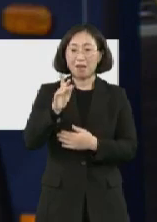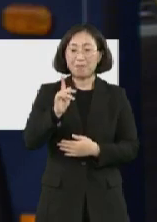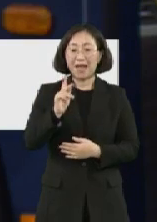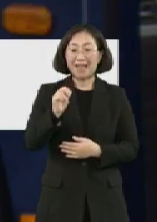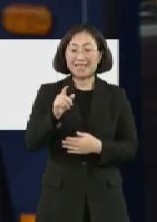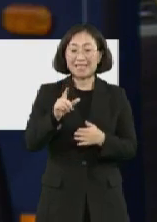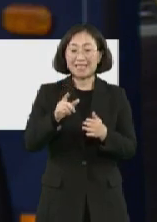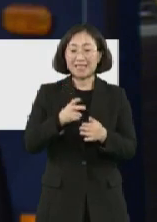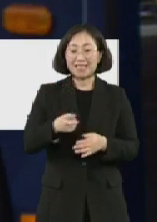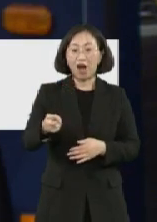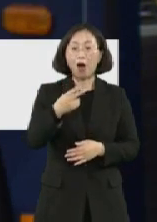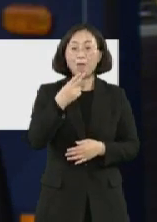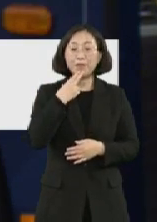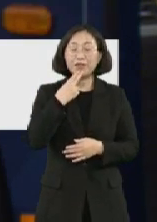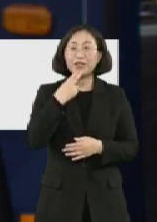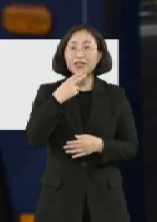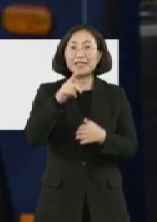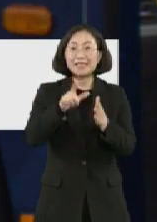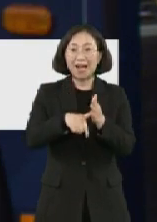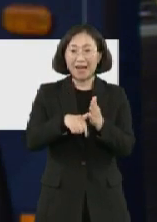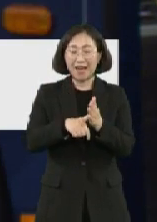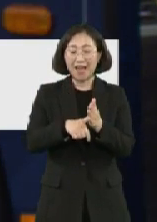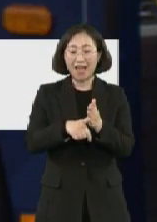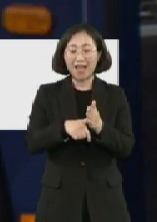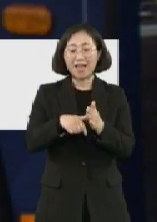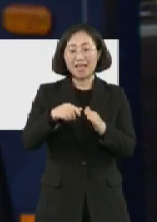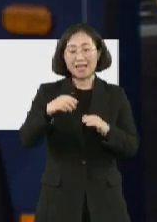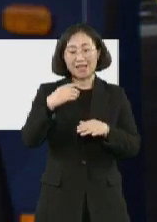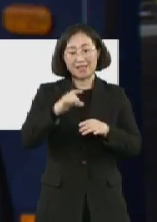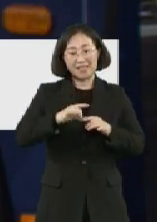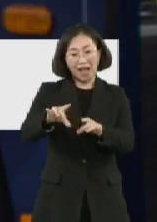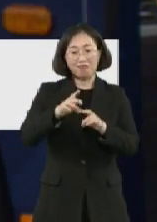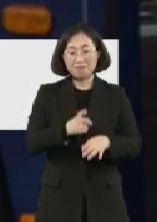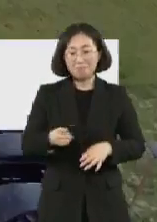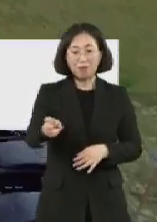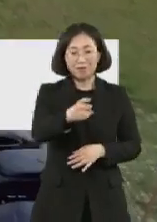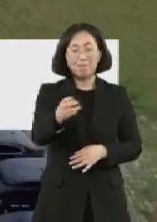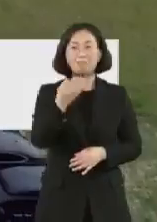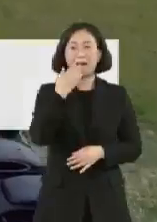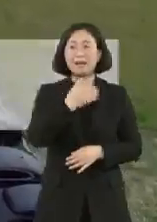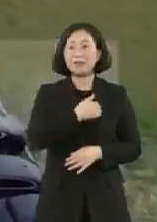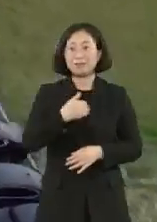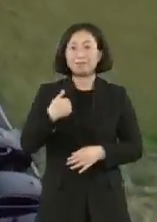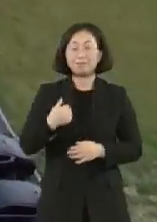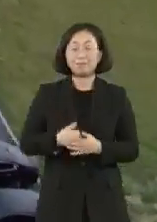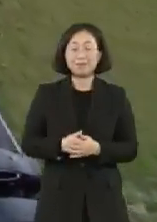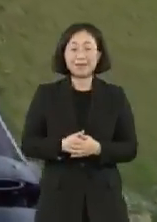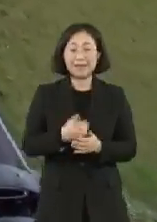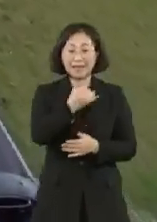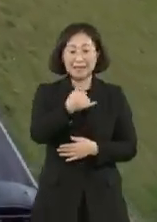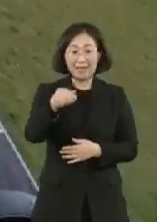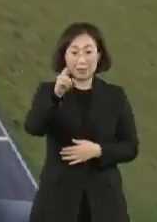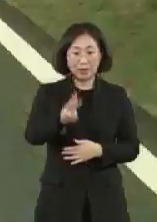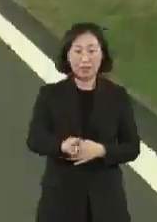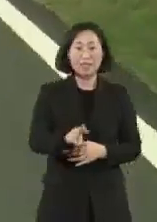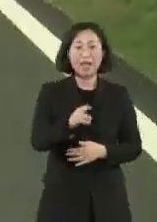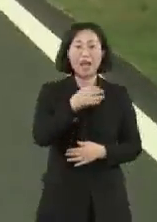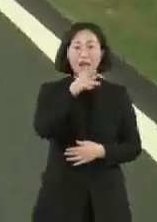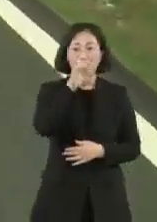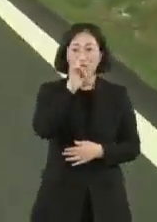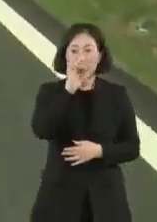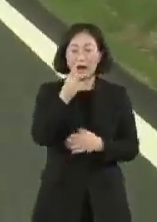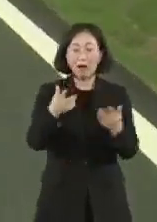대체하지 못하는 수요를 저희 그 자율협력주행 버스가 대응할 수가 있을 거고요. 세종시 한복판